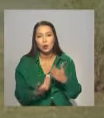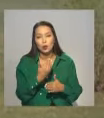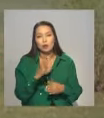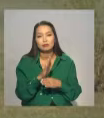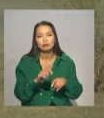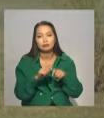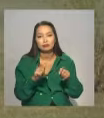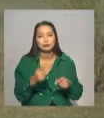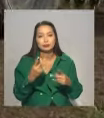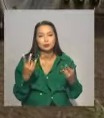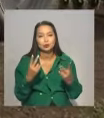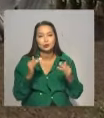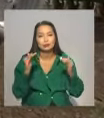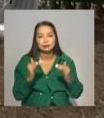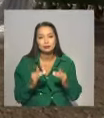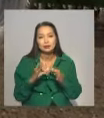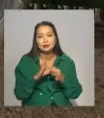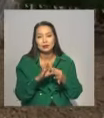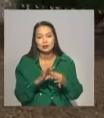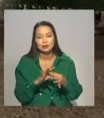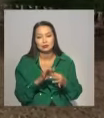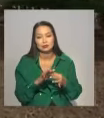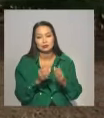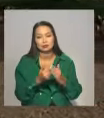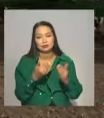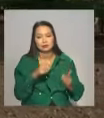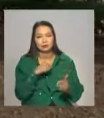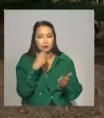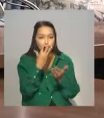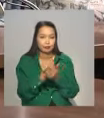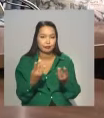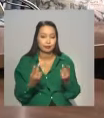ведомству предстоит снизить эту зависимость, говорит директор водного центра.